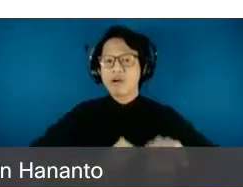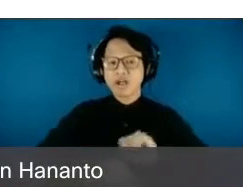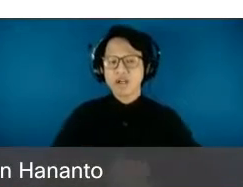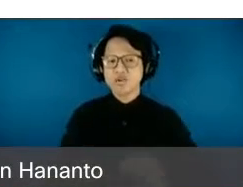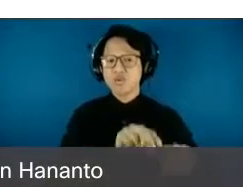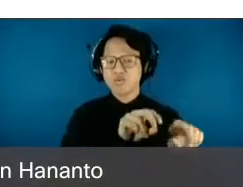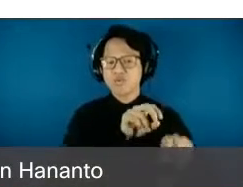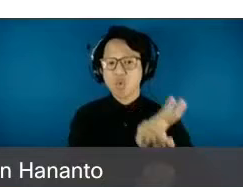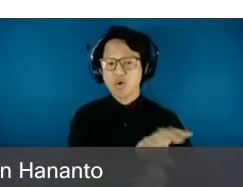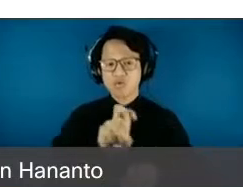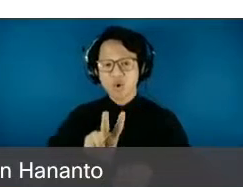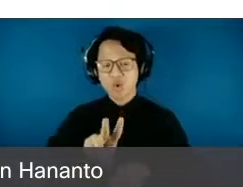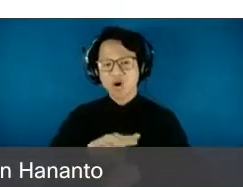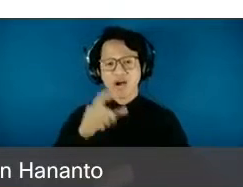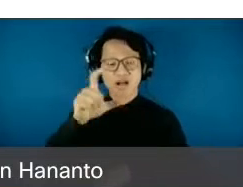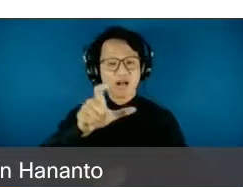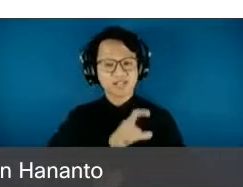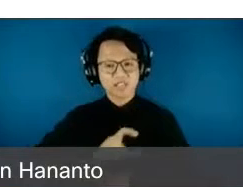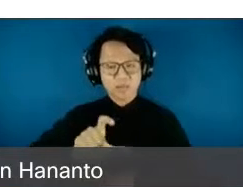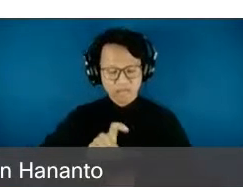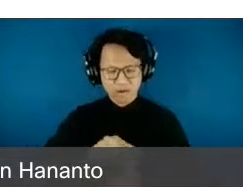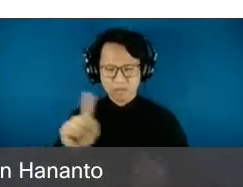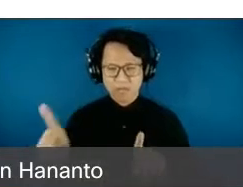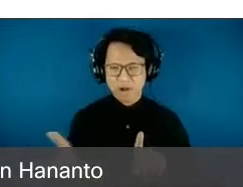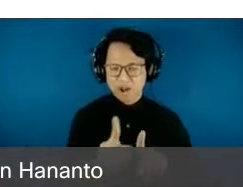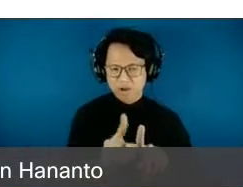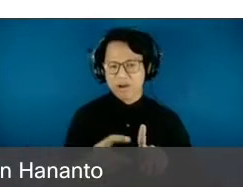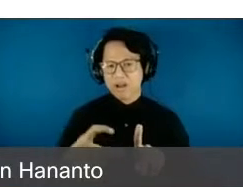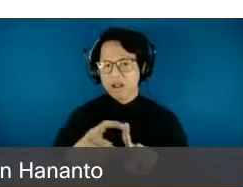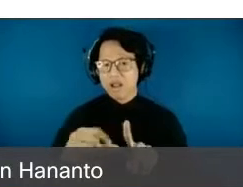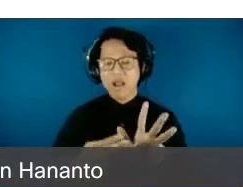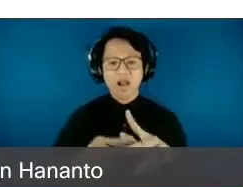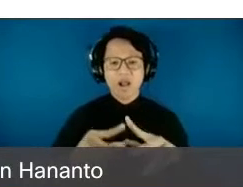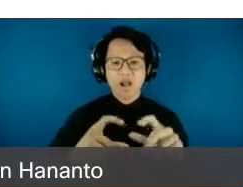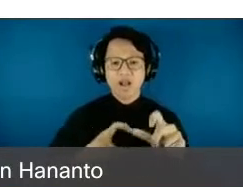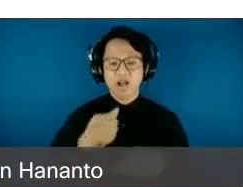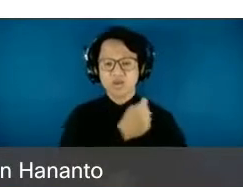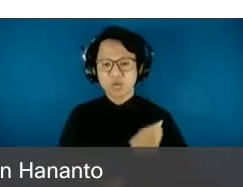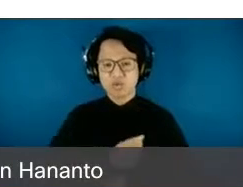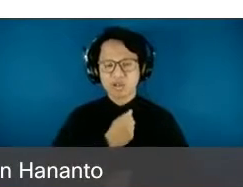kecamatan, merupakan dampingan dari Dinas Sosial, dan mempunyai